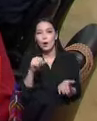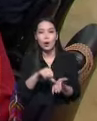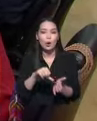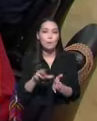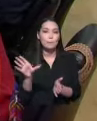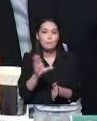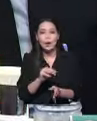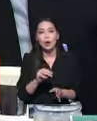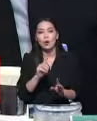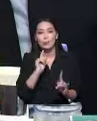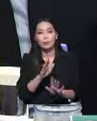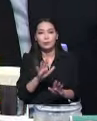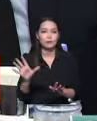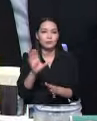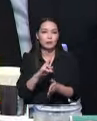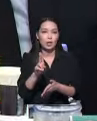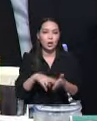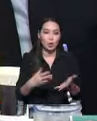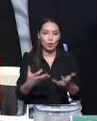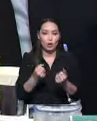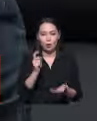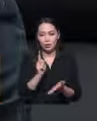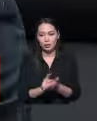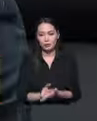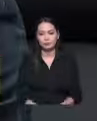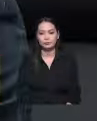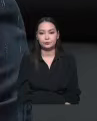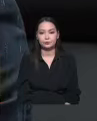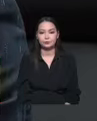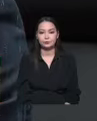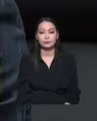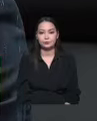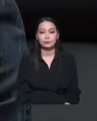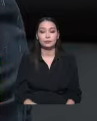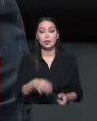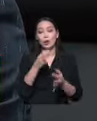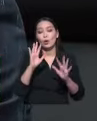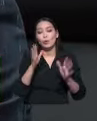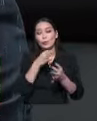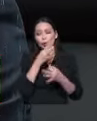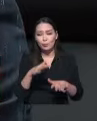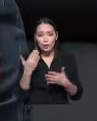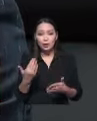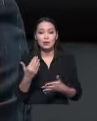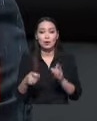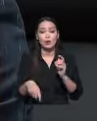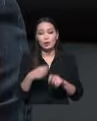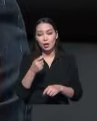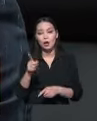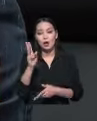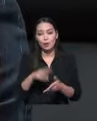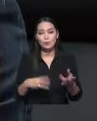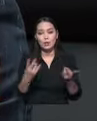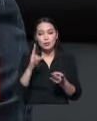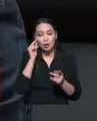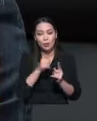бір орталықтан лицензия алуға міндеттеледі. Егер оны бұзған жағдайда оларға айыппұл салынады және белгілі бір мерзімге